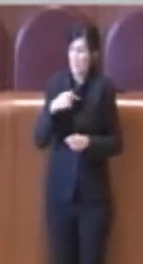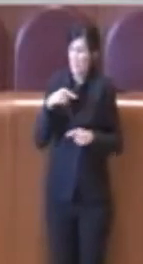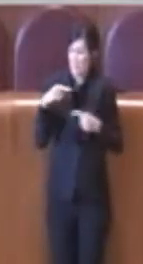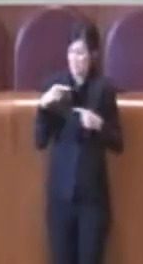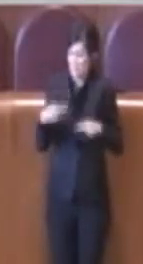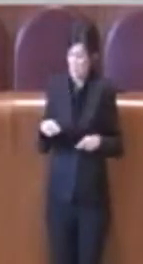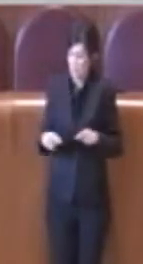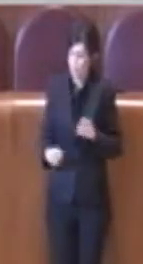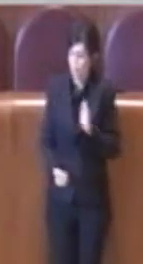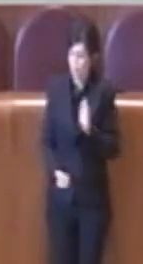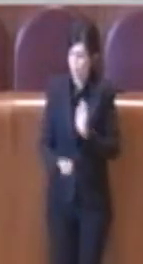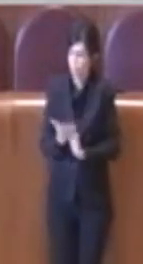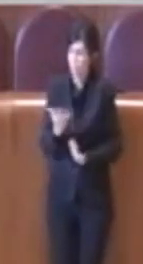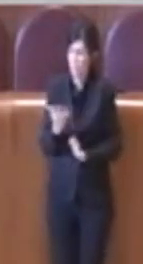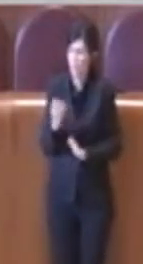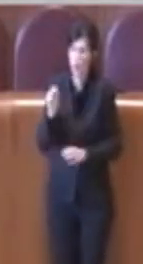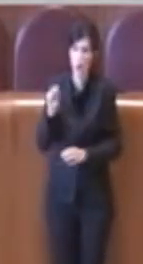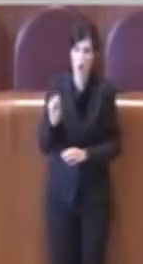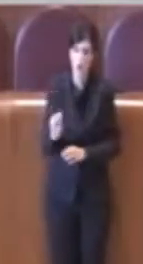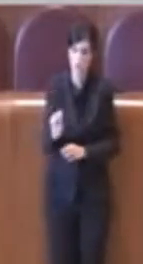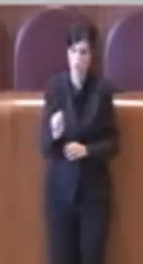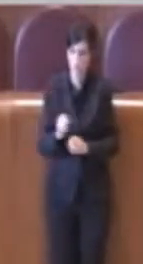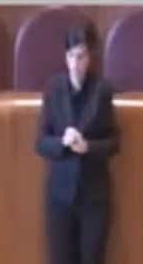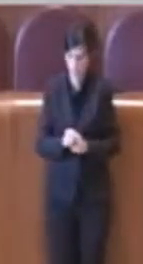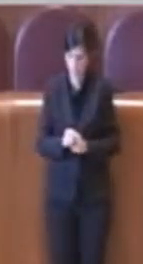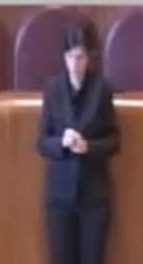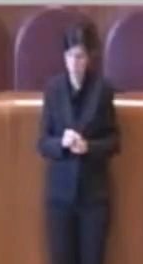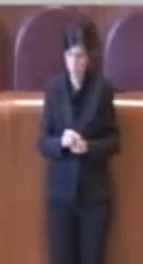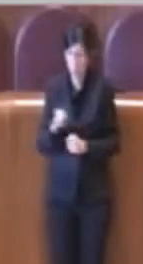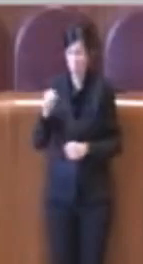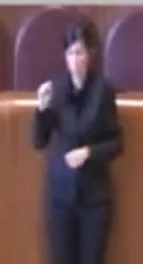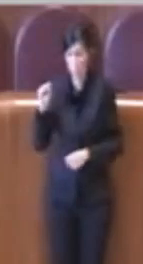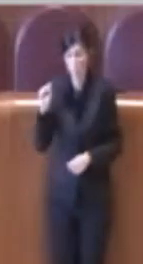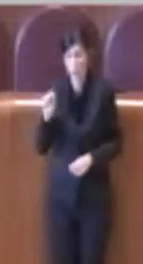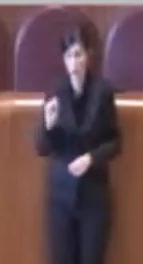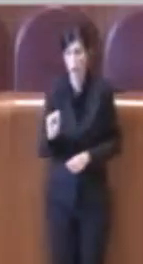che nasce l'odio, che non è